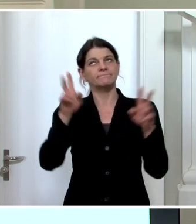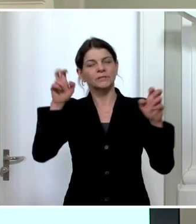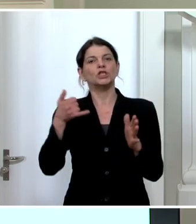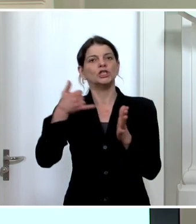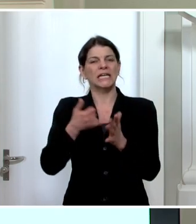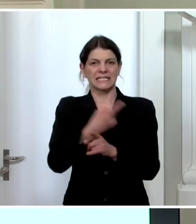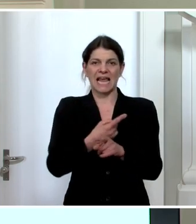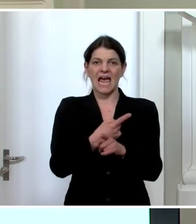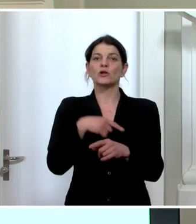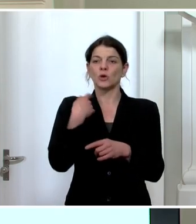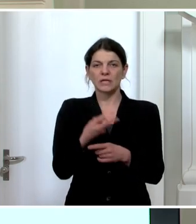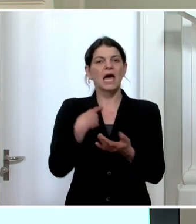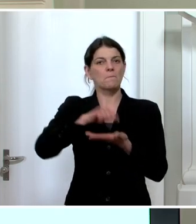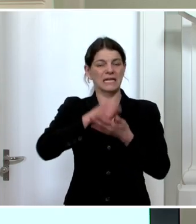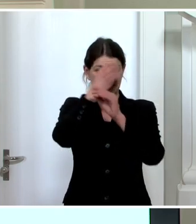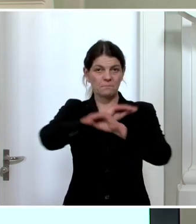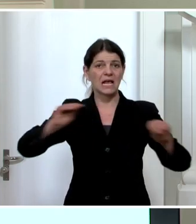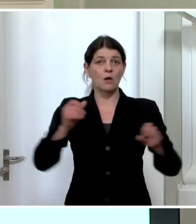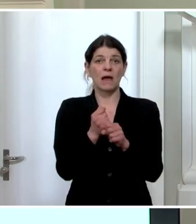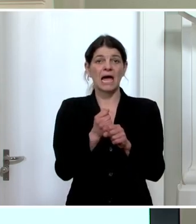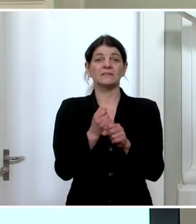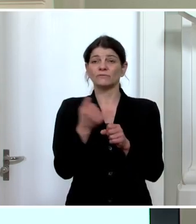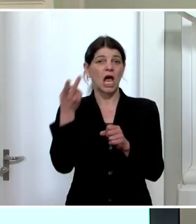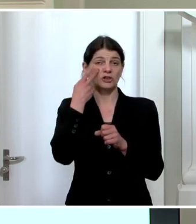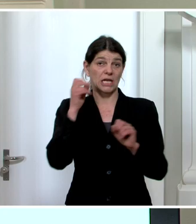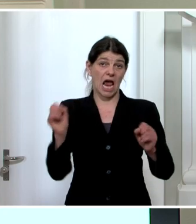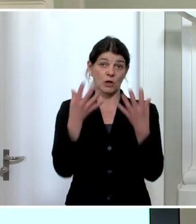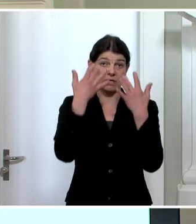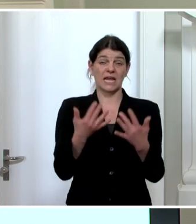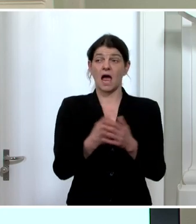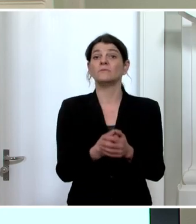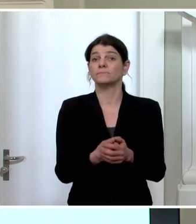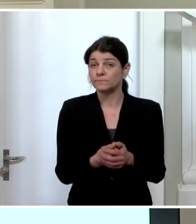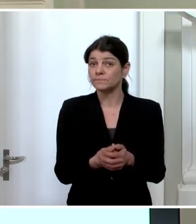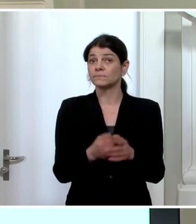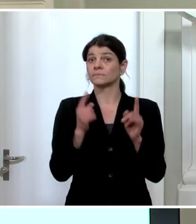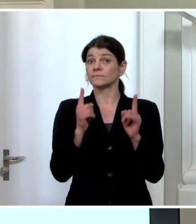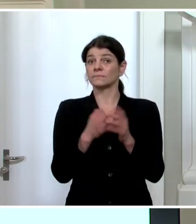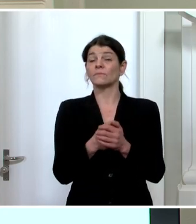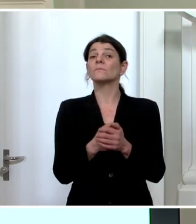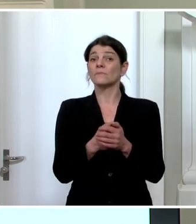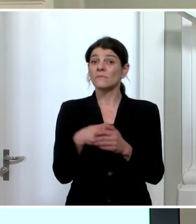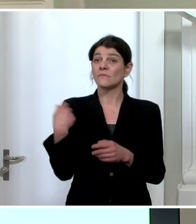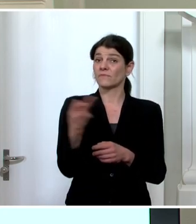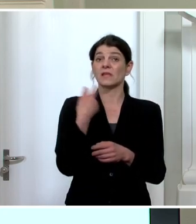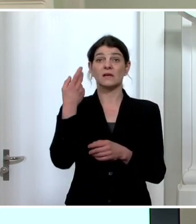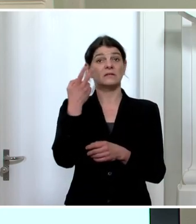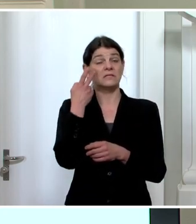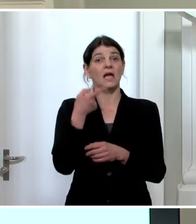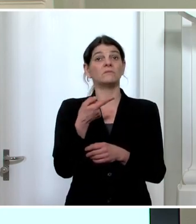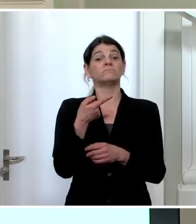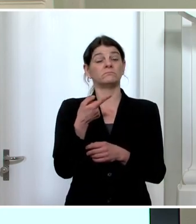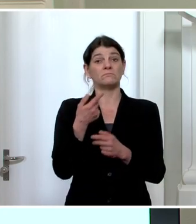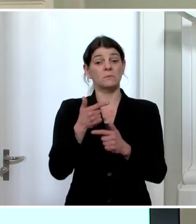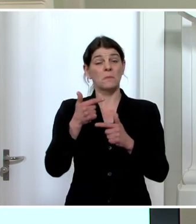eine Pressemitteilung raus mit den aktuellen Zahlen. Aber wir sehen, ich muss es nochmals betonen, wir sehen eine auffällige